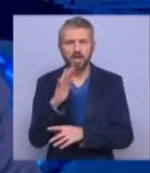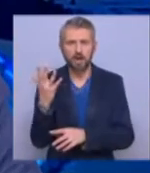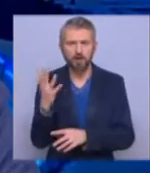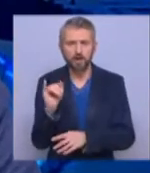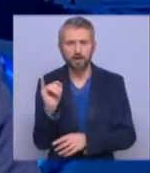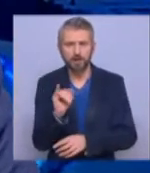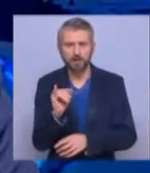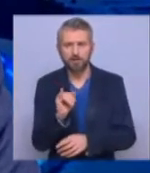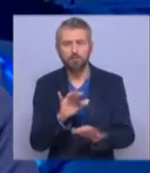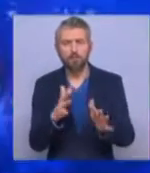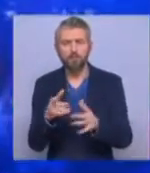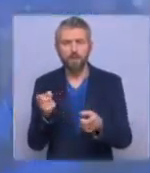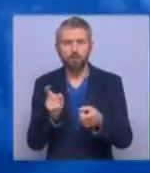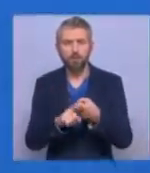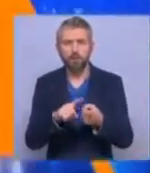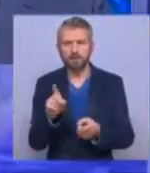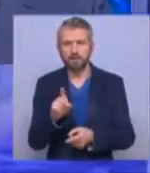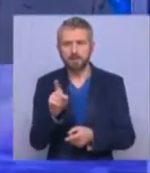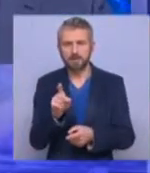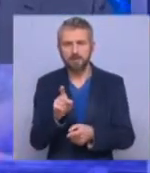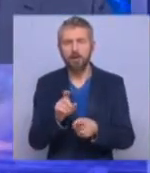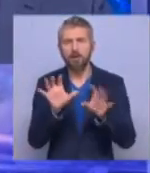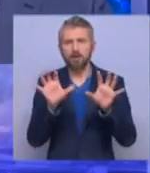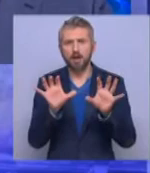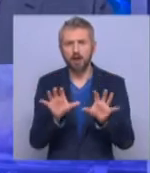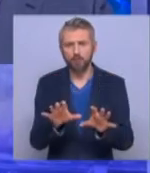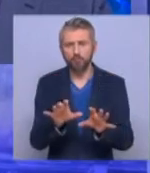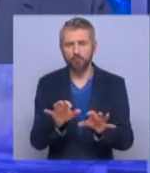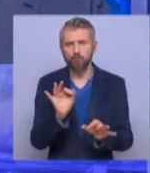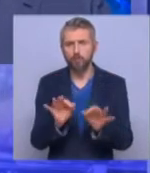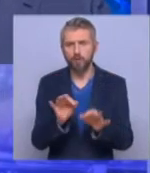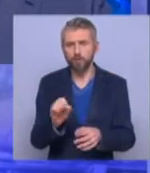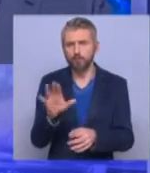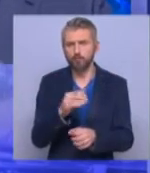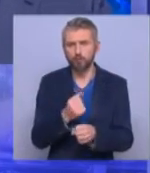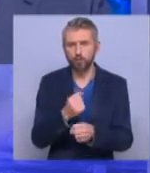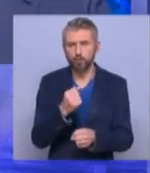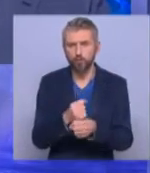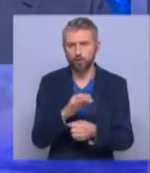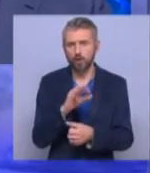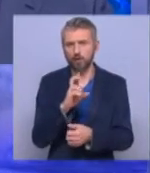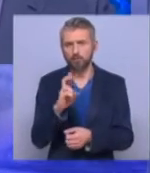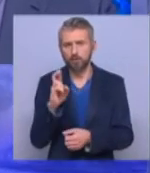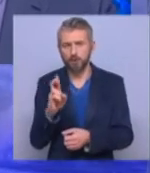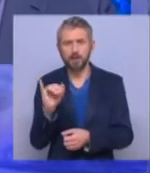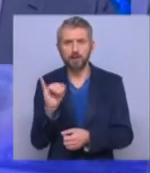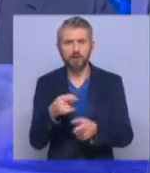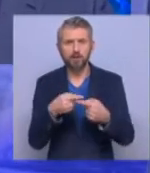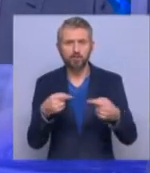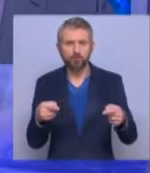і моменти, пов'язані з легальністю нормальної європейської роботи ОСББ і